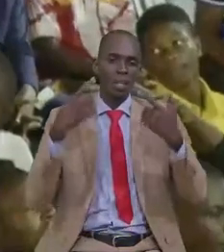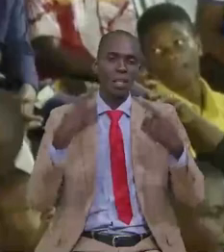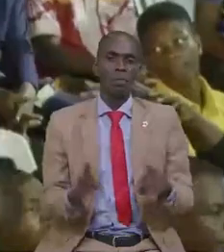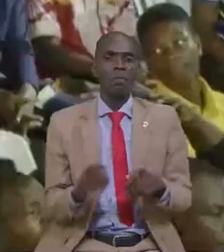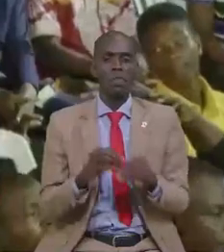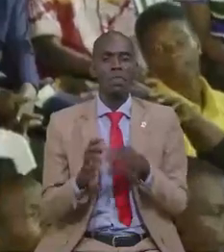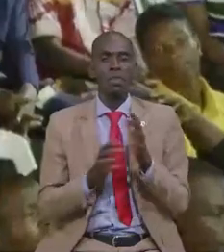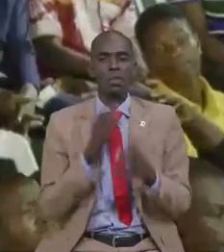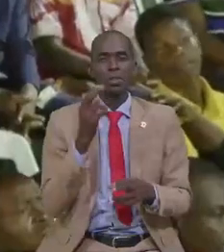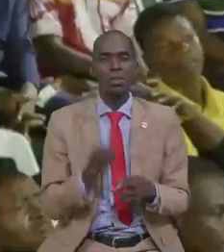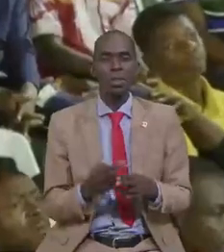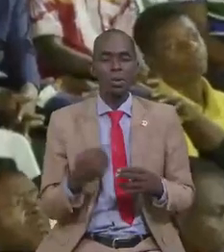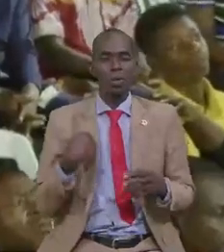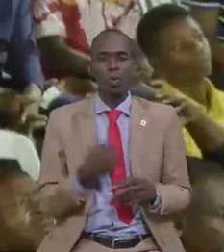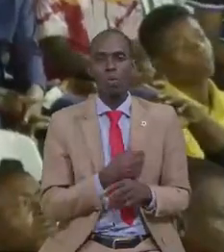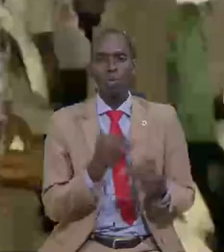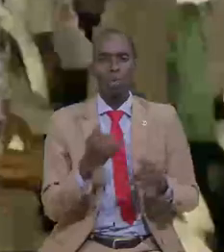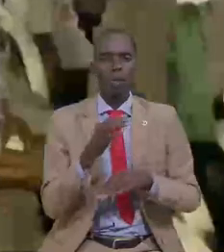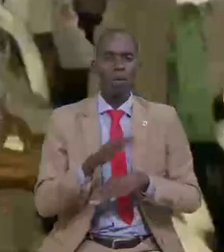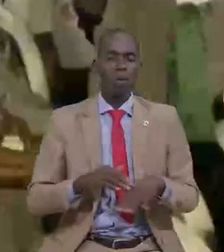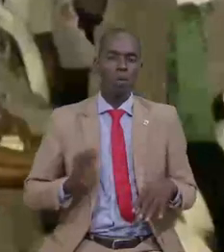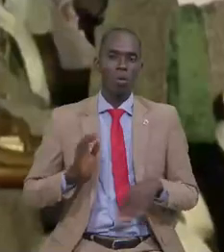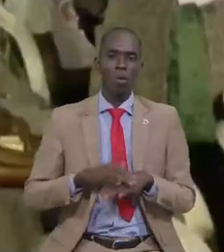C'est fait.